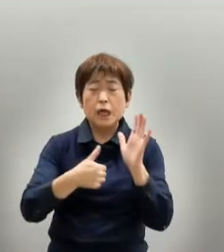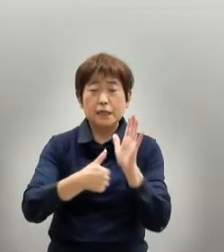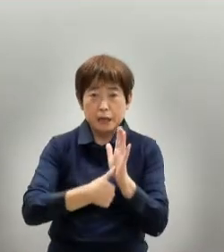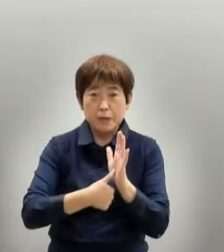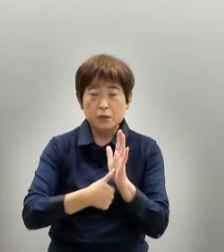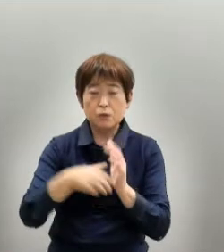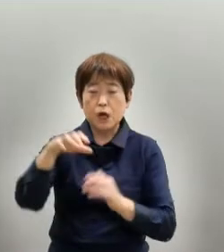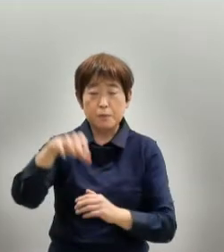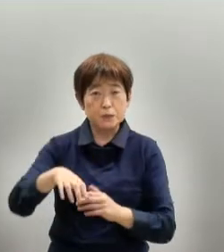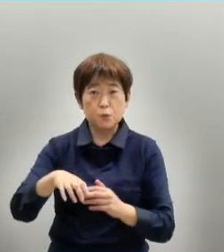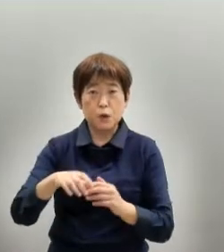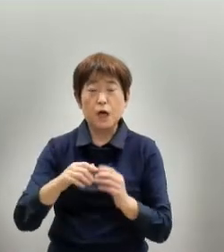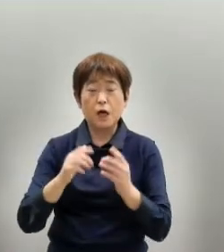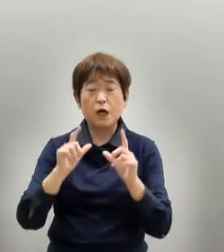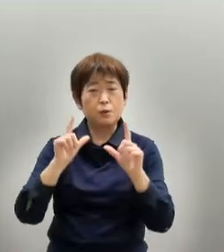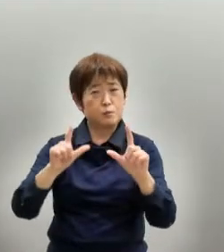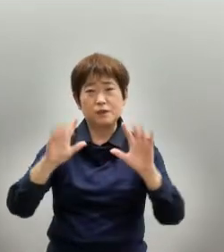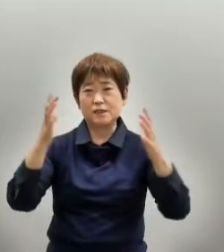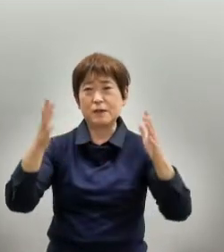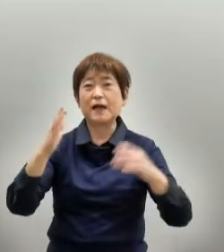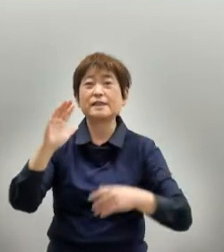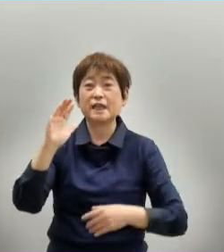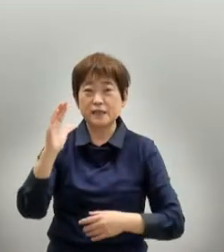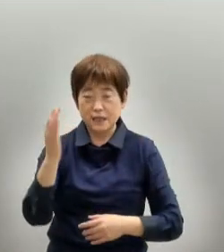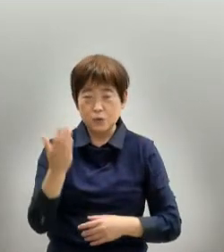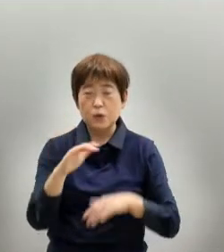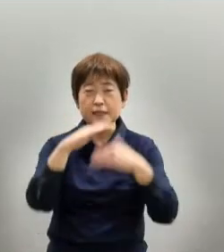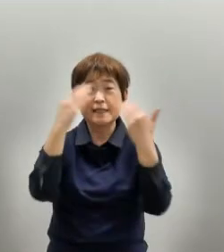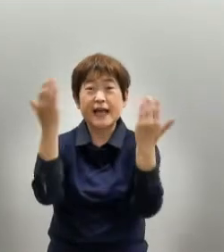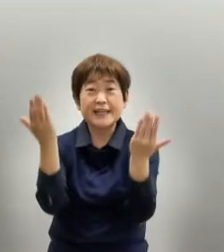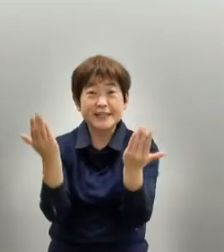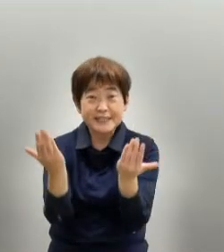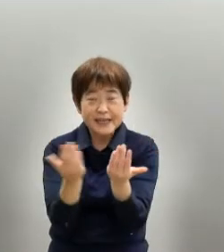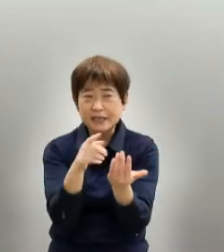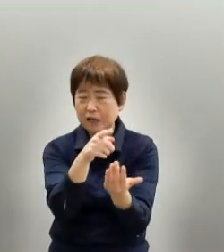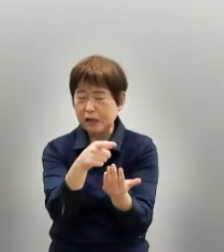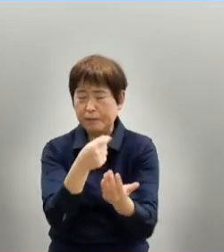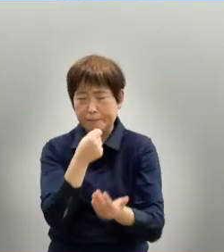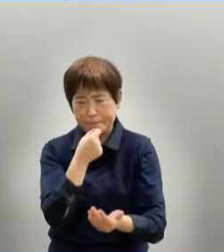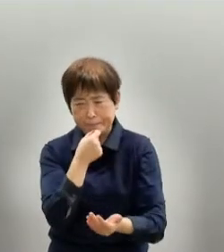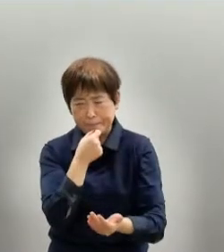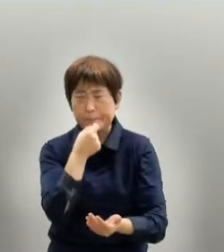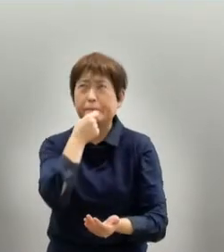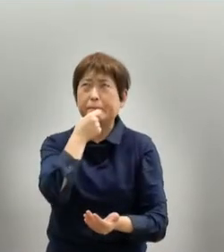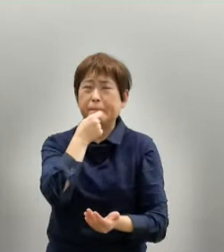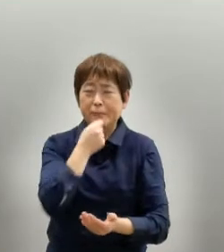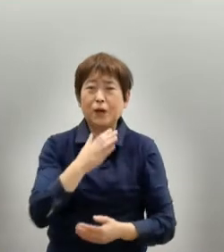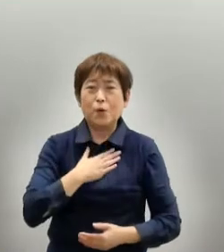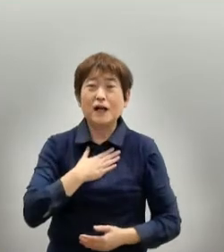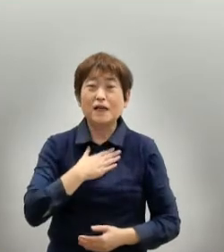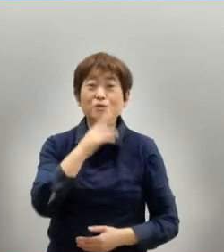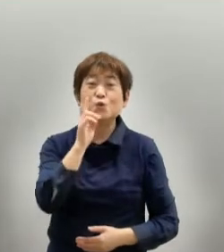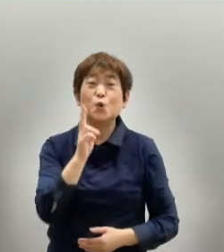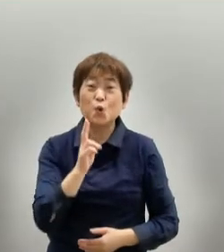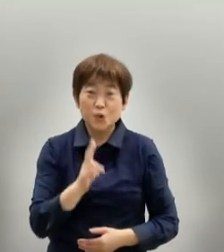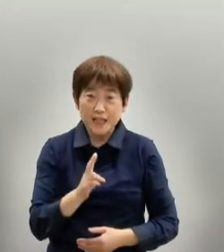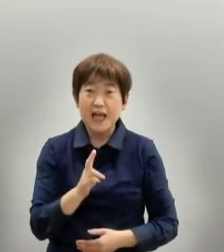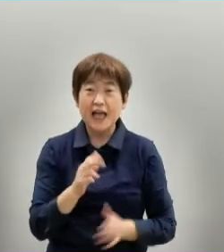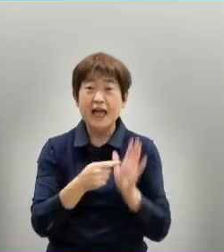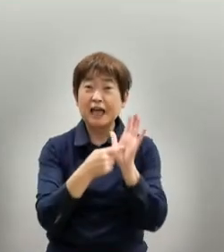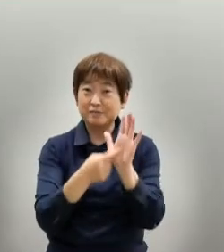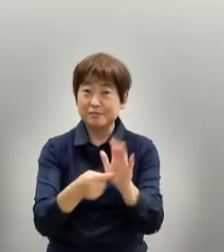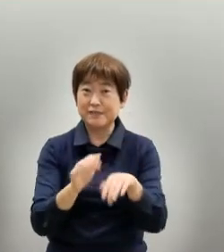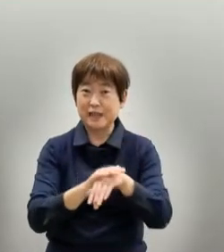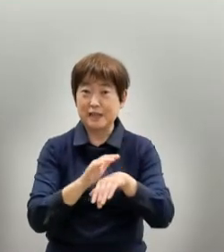ない。まあ、そういうようなこうルールでございます。冒頭申し上げたですね、感染可能性の広がりのです